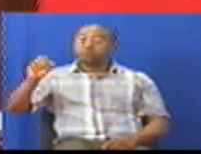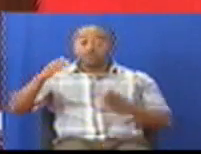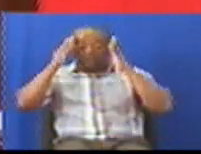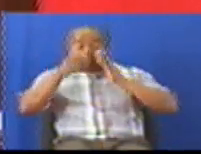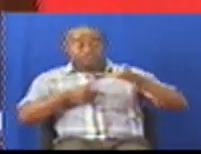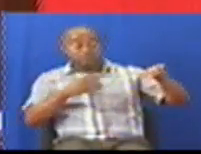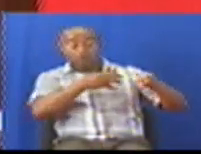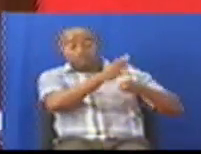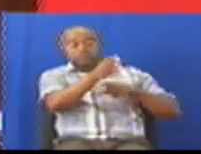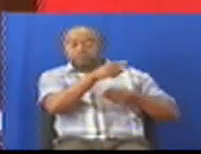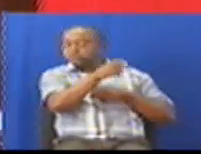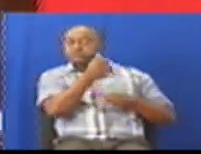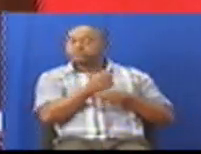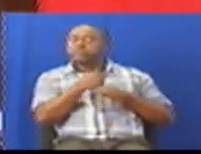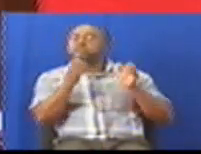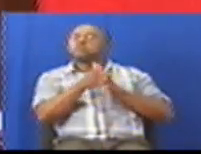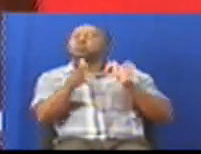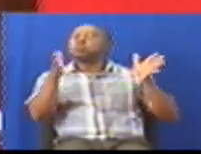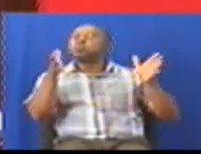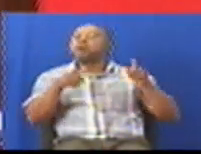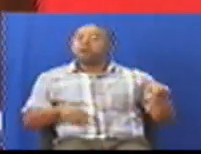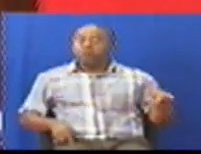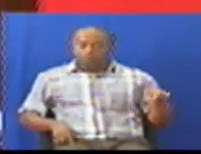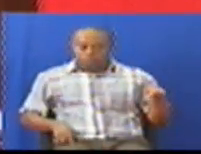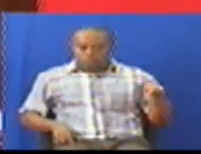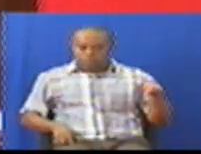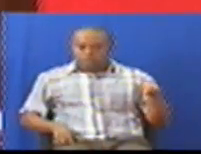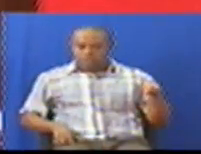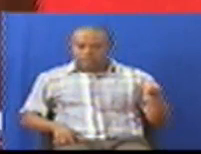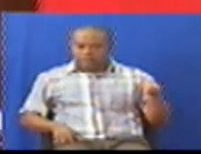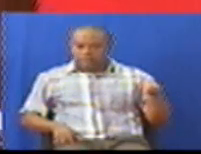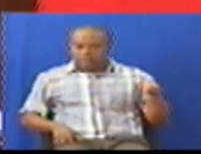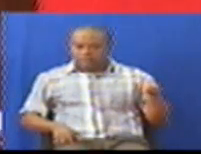Kazi yetu ni kwa sababu nawafanyia Watanzania, na wewe